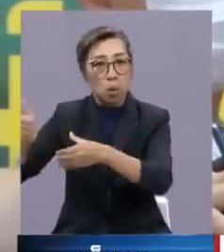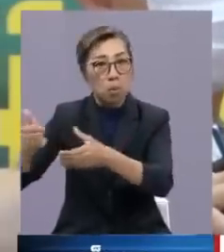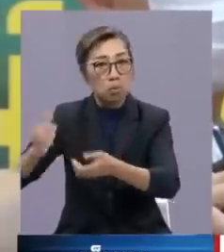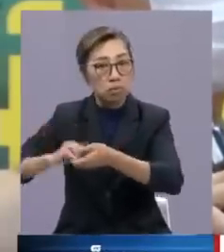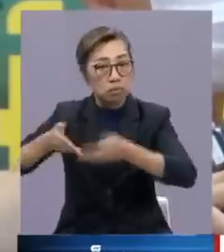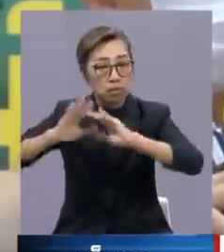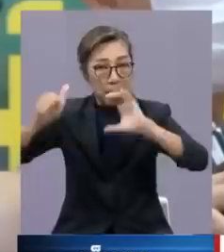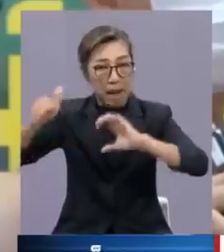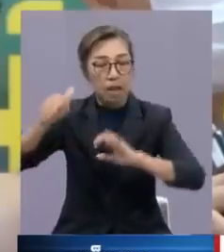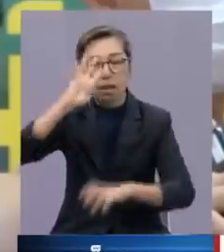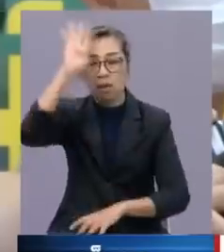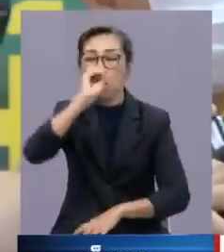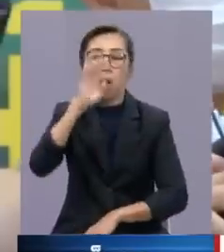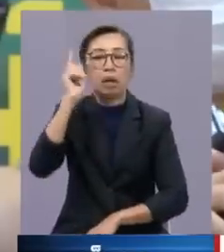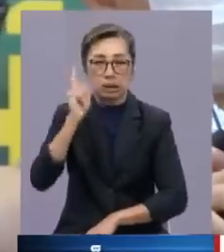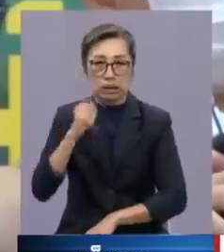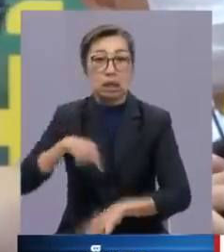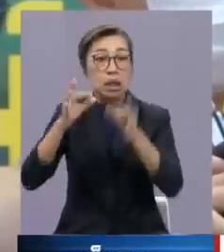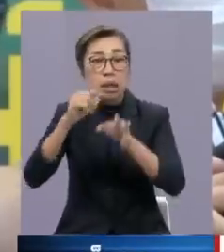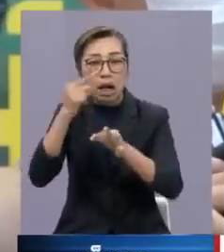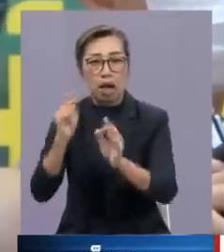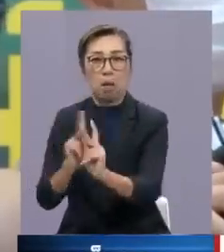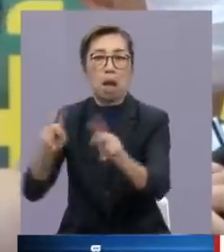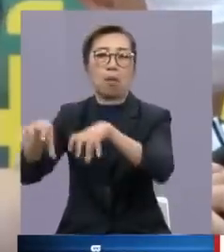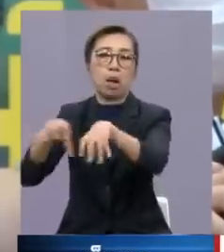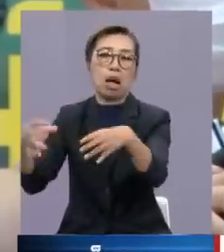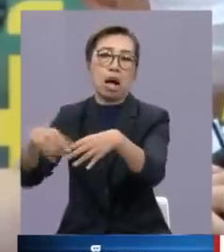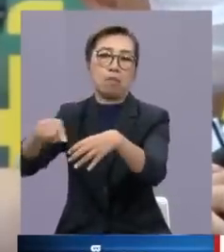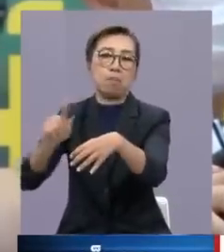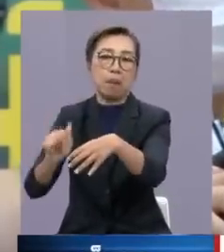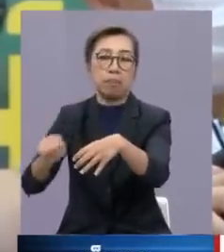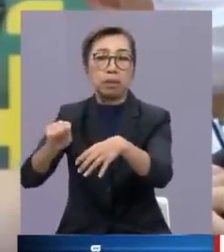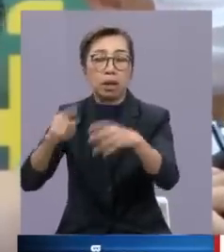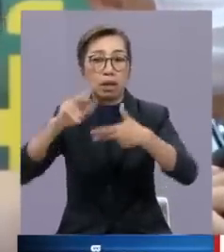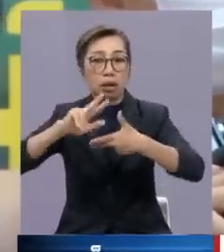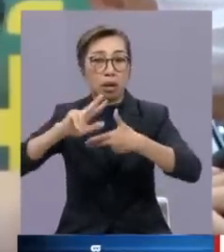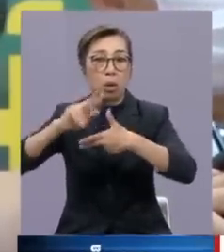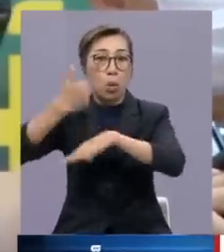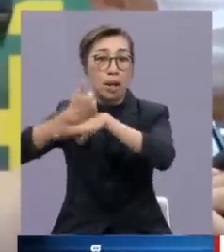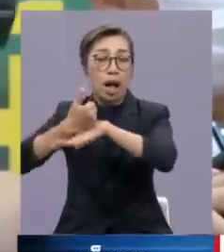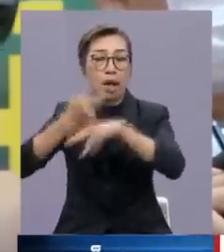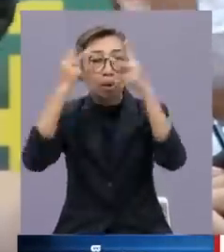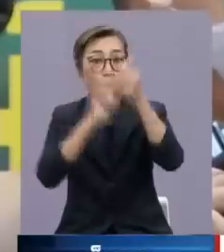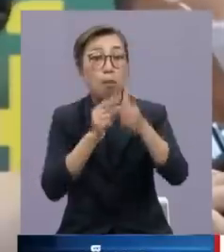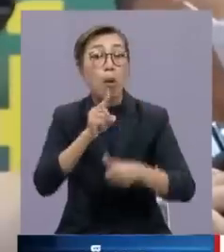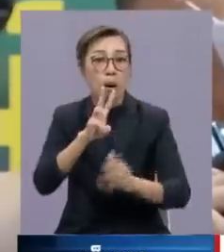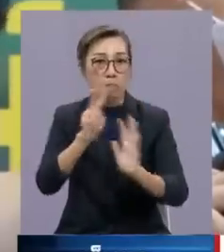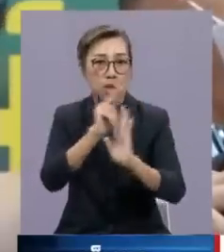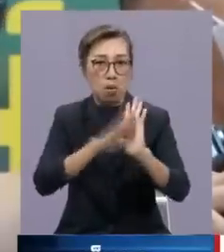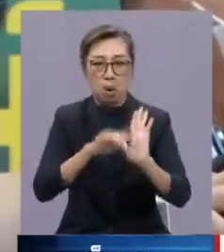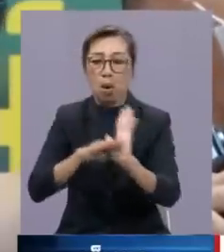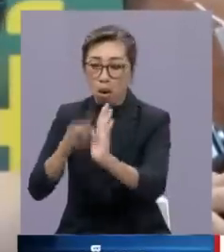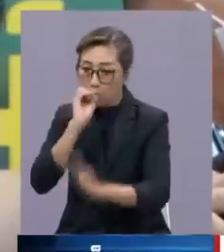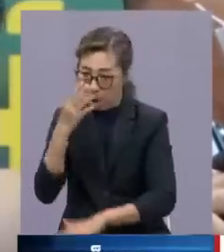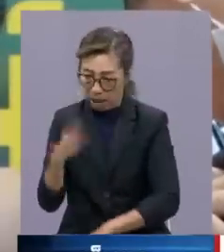ำนาจการตัดสินใจขึ้นอยู่กับกรรมการบริหารพรรคซึ่งหัวหน้าพรรคหมายถึงพลเอกประวิตรเนี่ยได้มอบหมายนโยบายเอาไว้ว่าโดยมาร